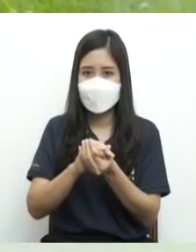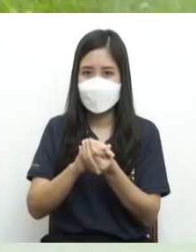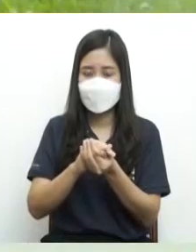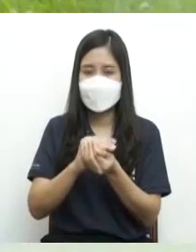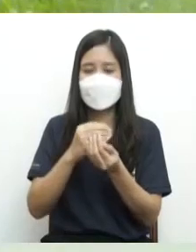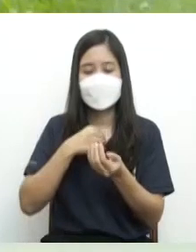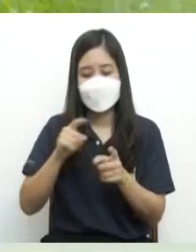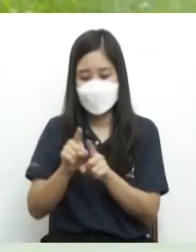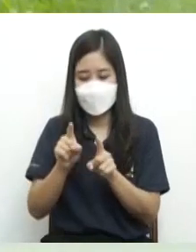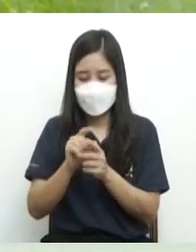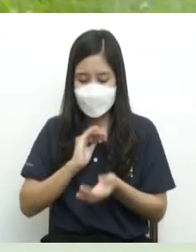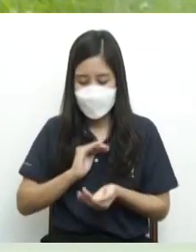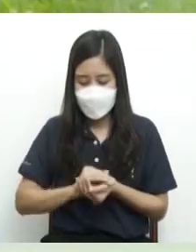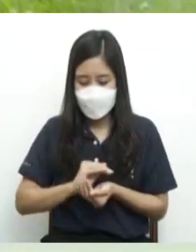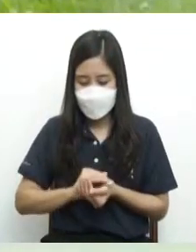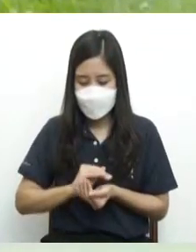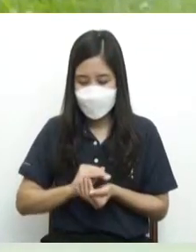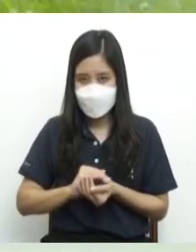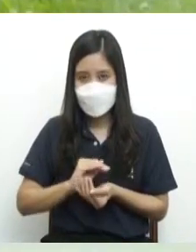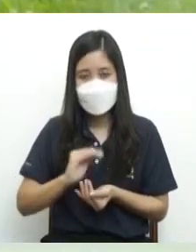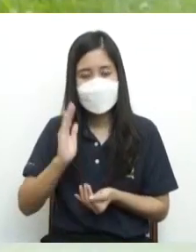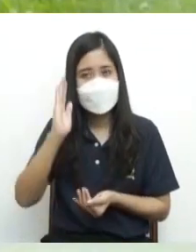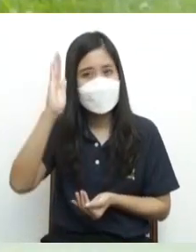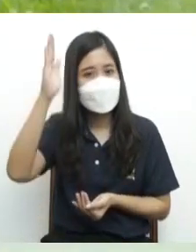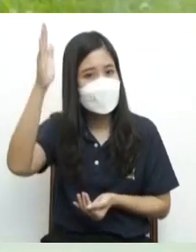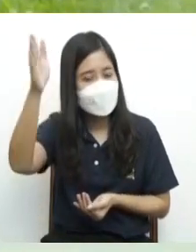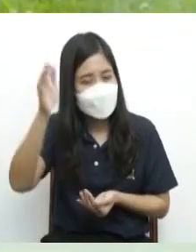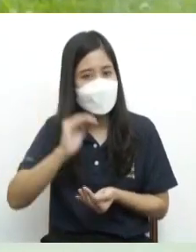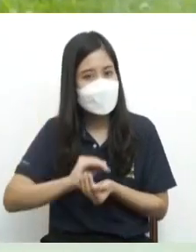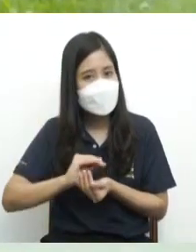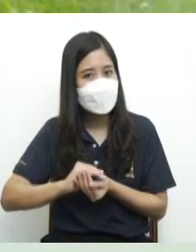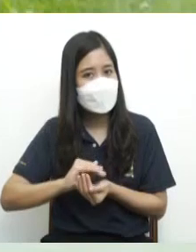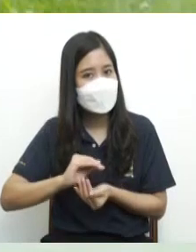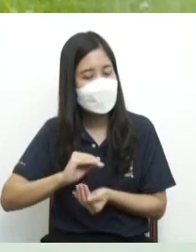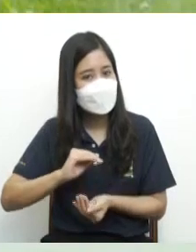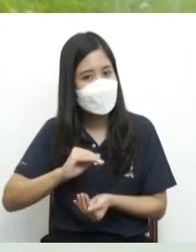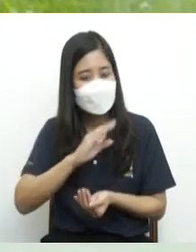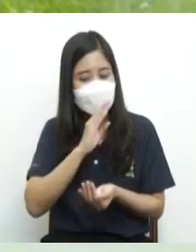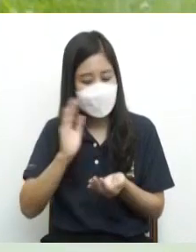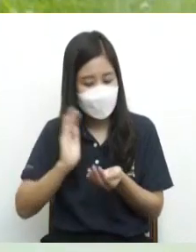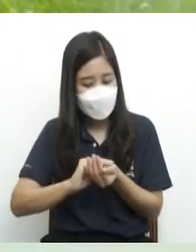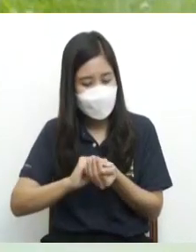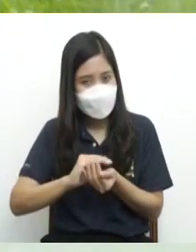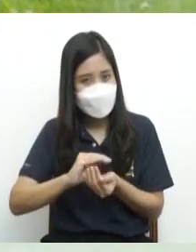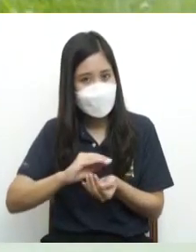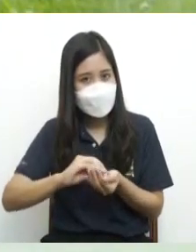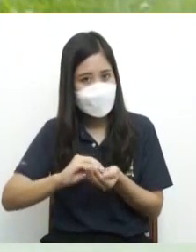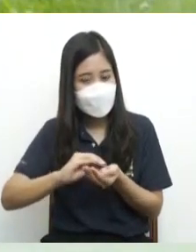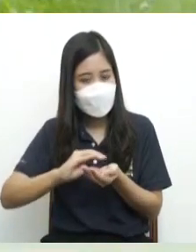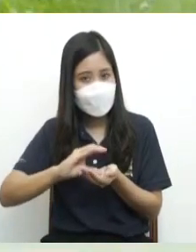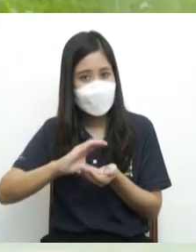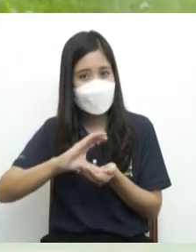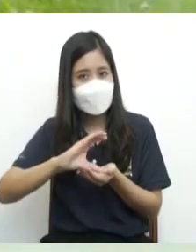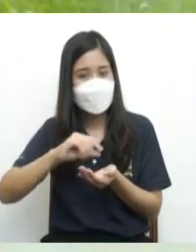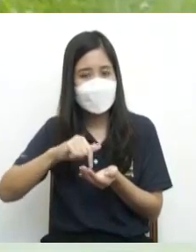มต้นทุนไว้เพื่ออนาคตนะครับแล้วยิ่งกรณีที่ท่านเลขากบข.ได้กรุ